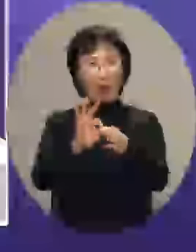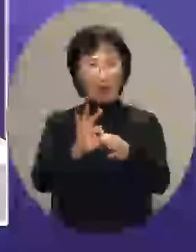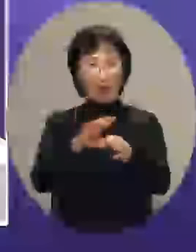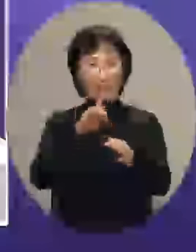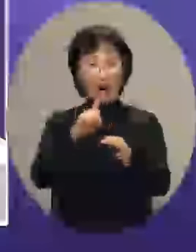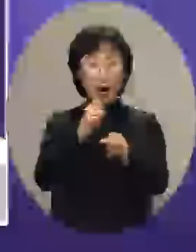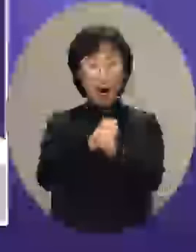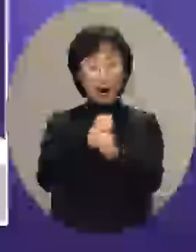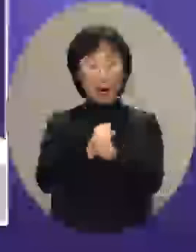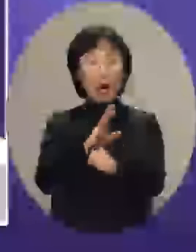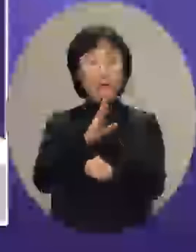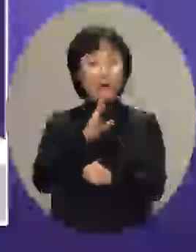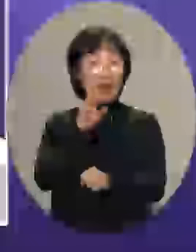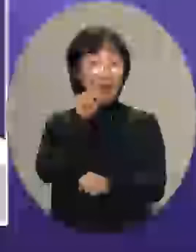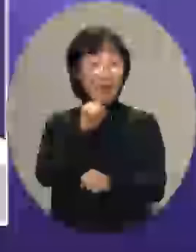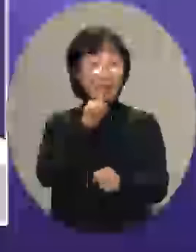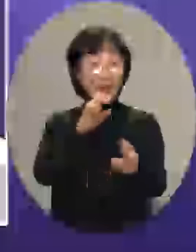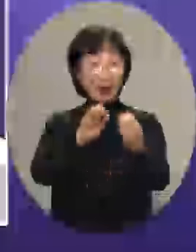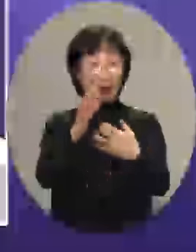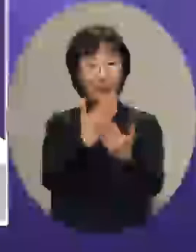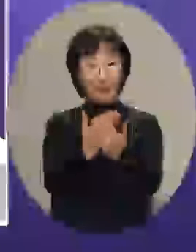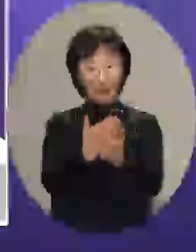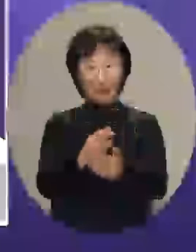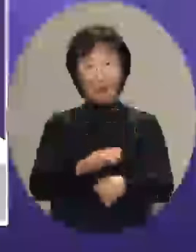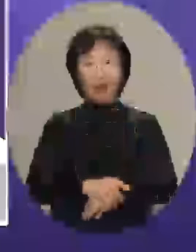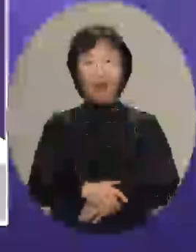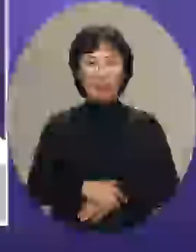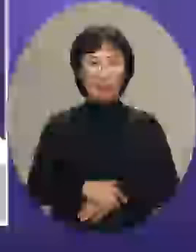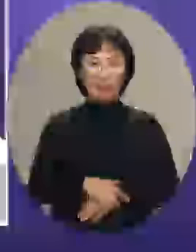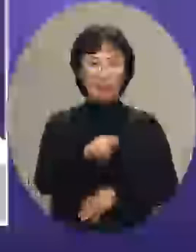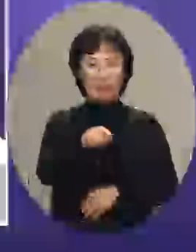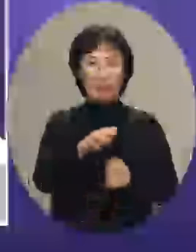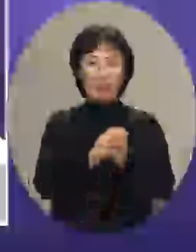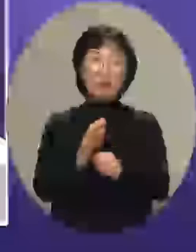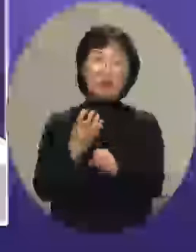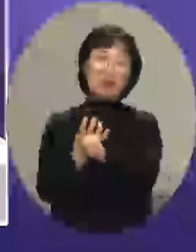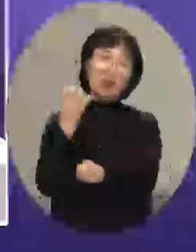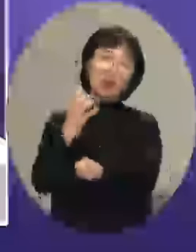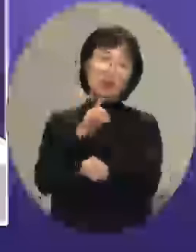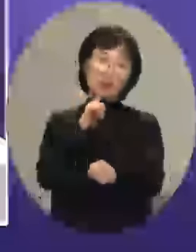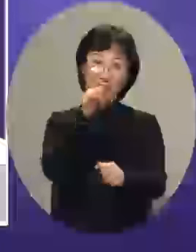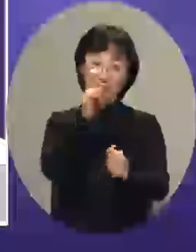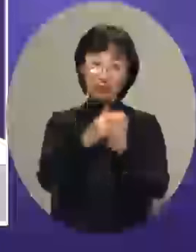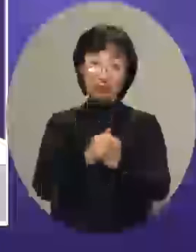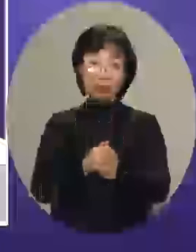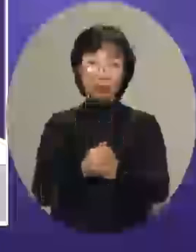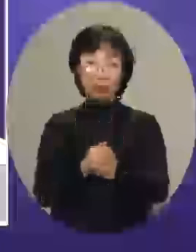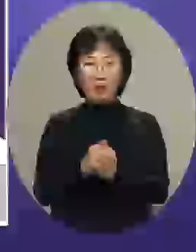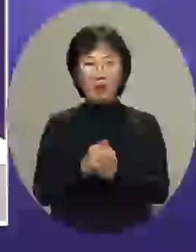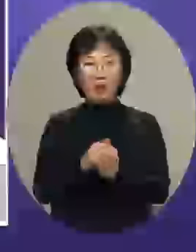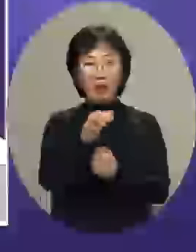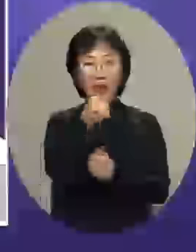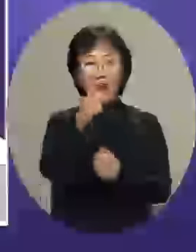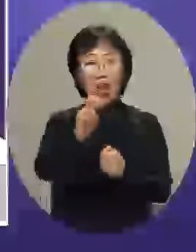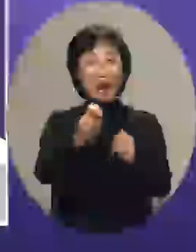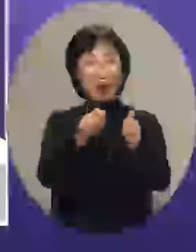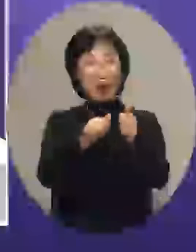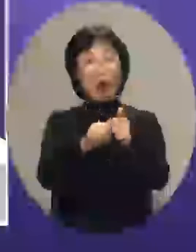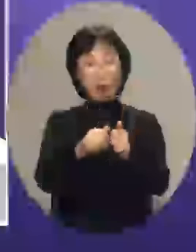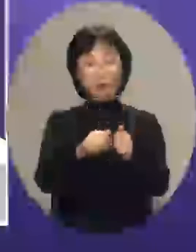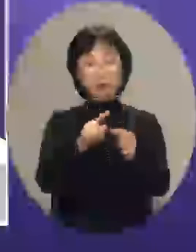적정하냐 그 말씀 물어본 겁니다. 30년, 알겠습니다. 40년 전 얘기인데 그건 표현을 잘못한 황상무 황상무 수석이 제가